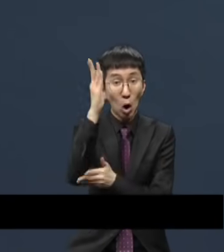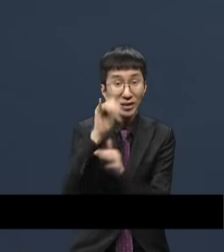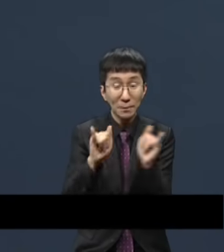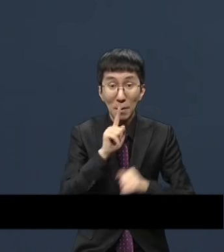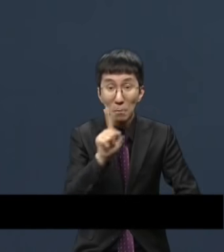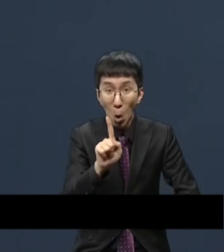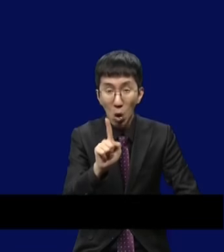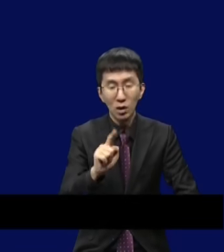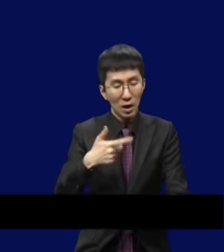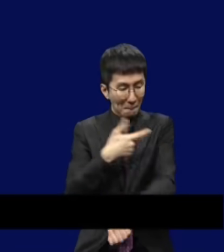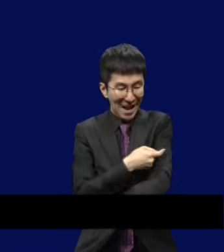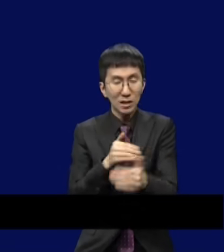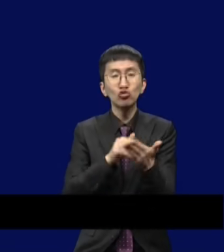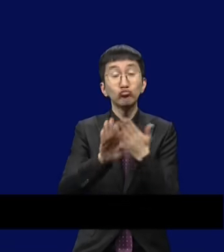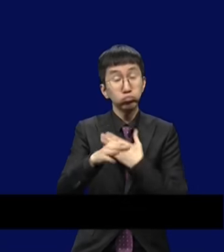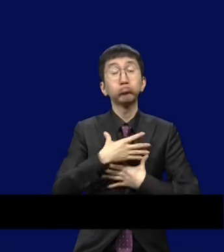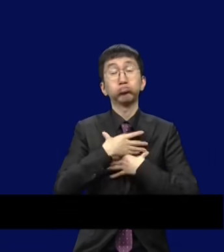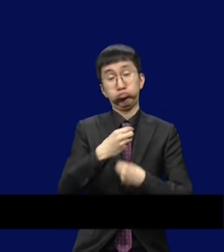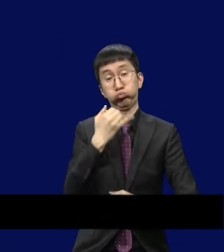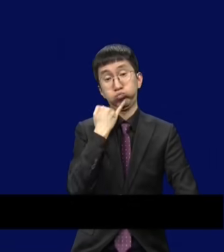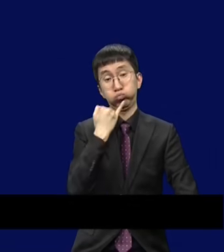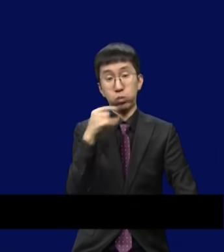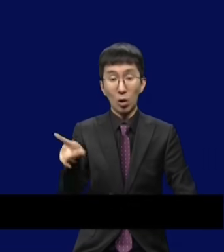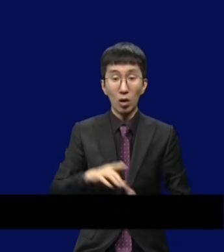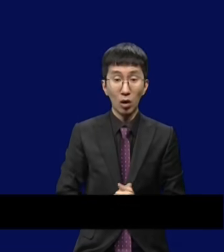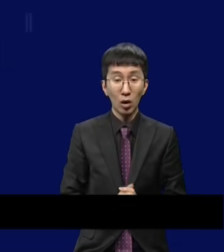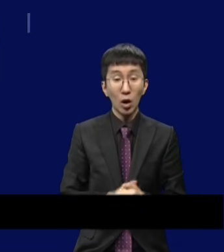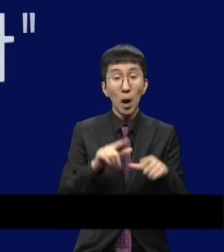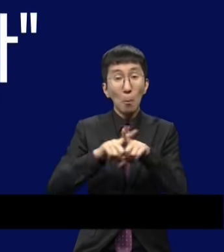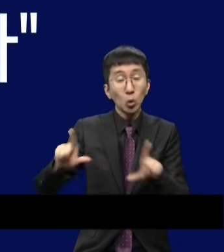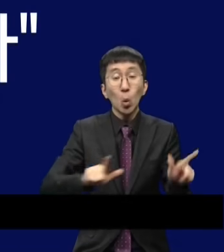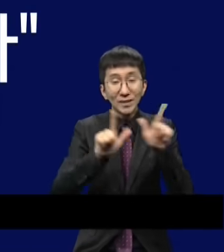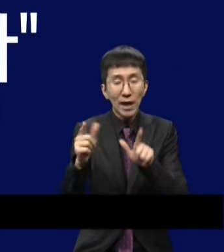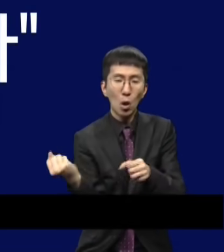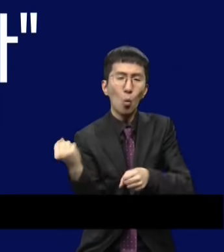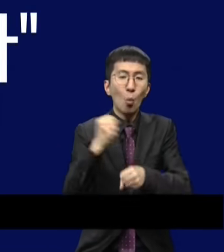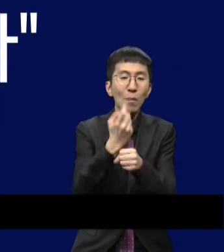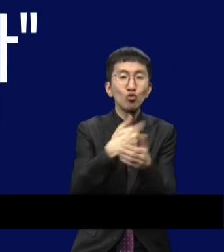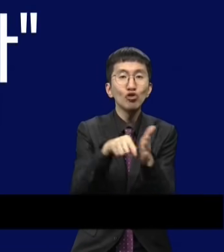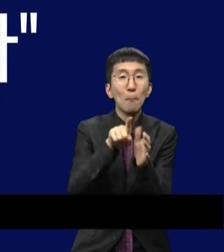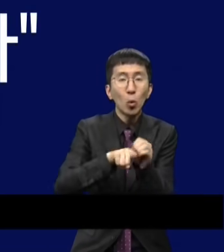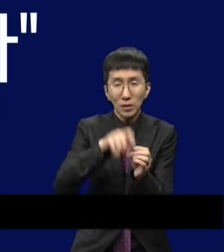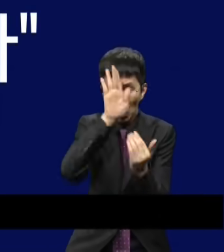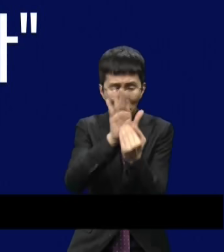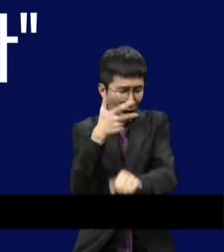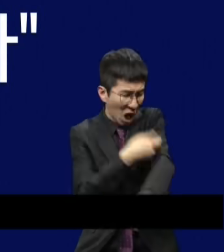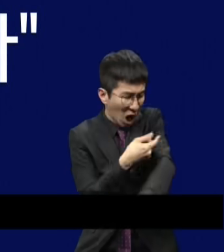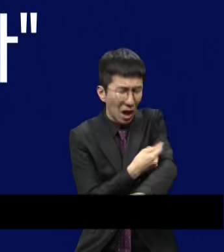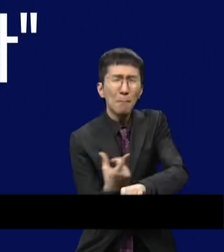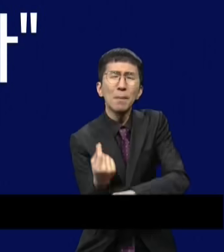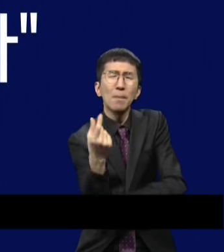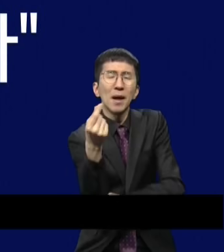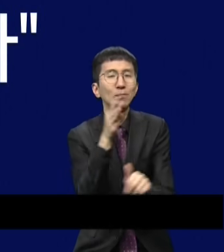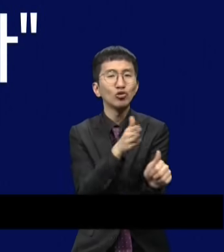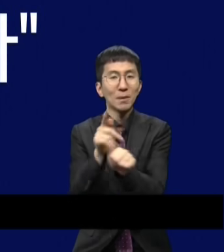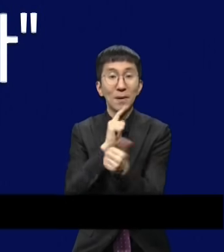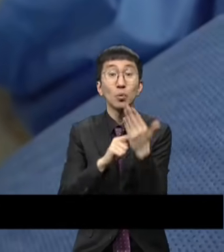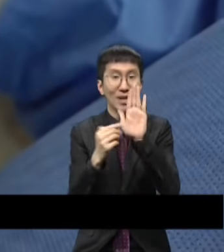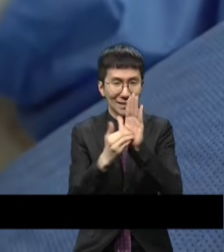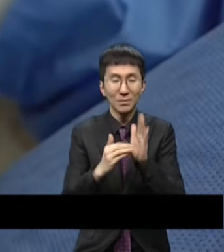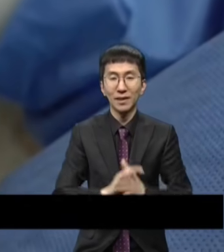편안한 상태라며 일상 회복을 앞당기기 위해 백신 접종 속도를 높일 필요가 있다고 강조했다고